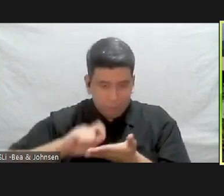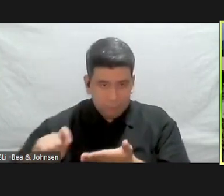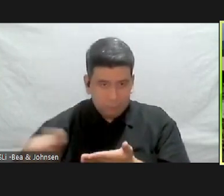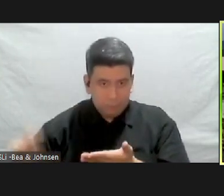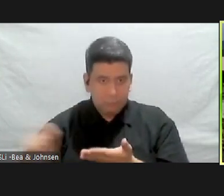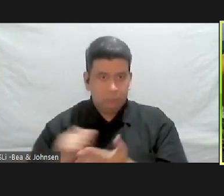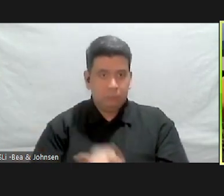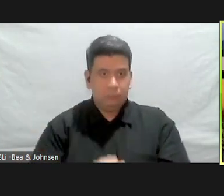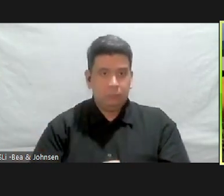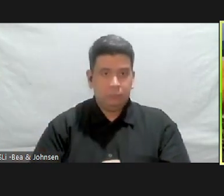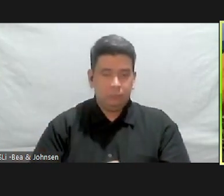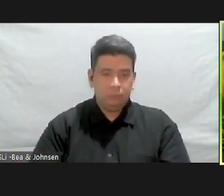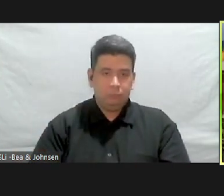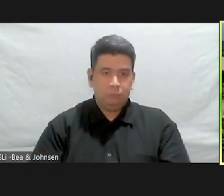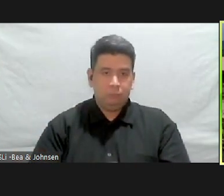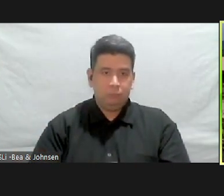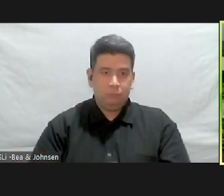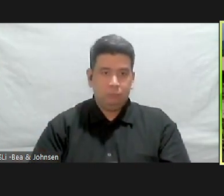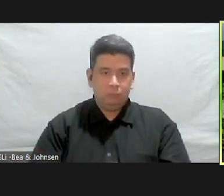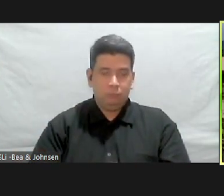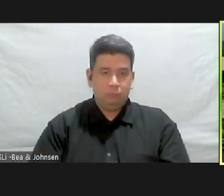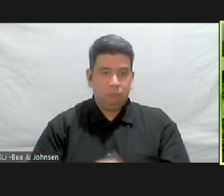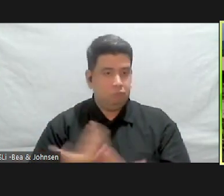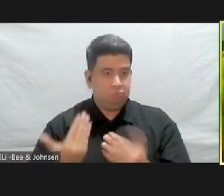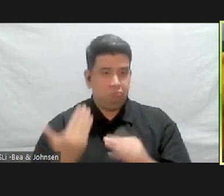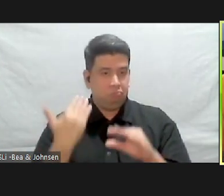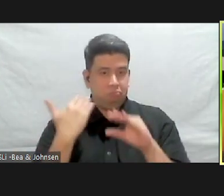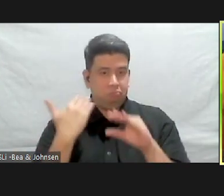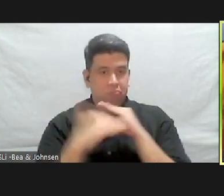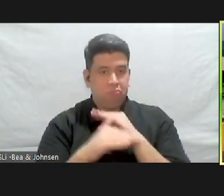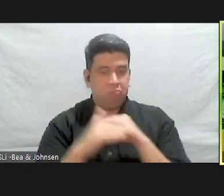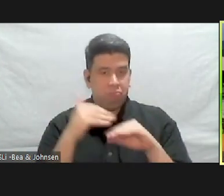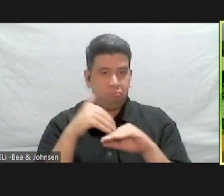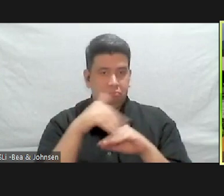dear EDCOM commission,